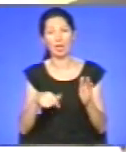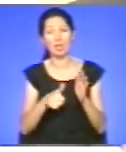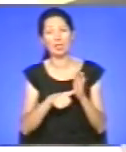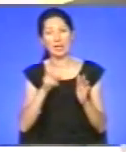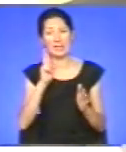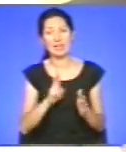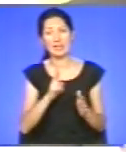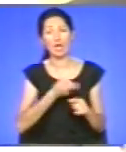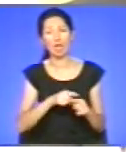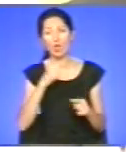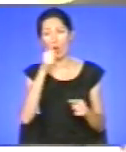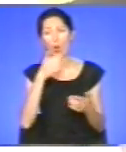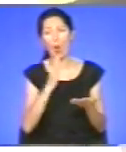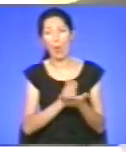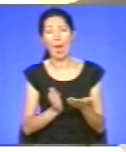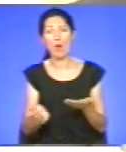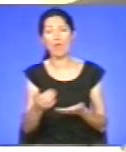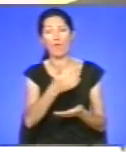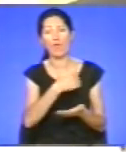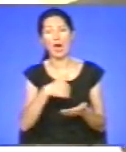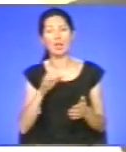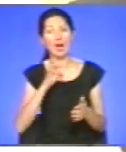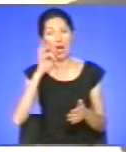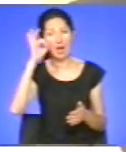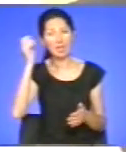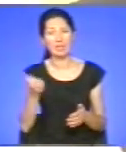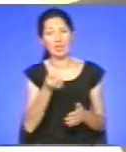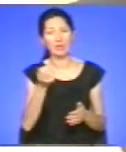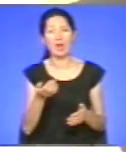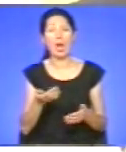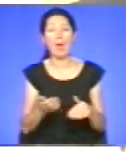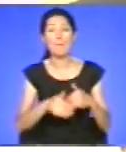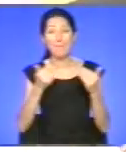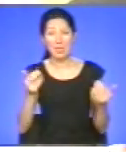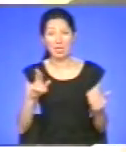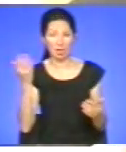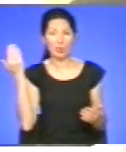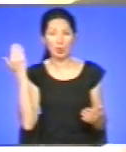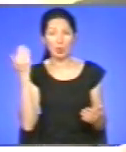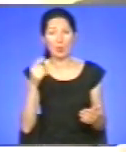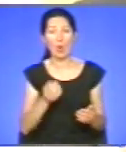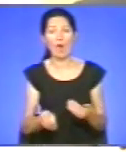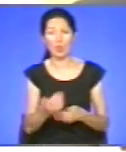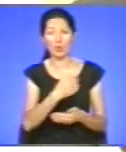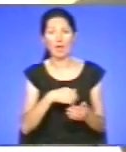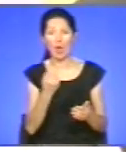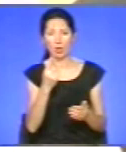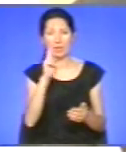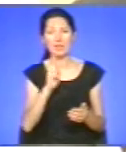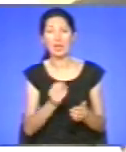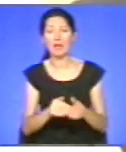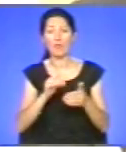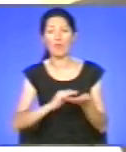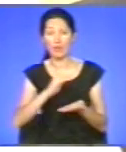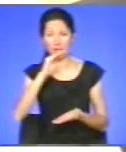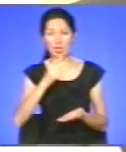маємо вал ранніх зернових вже більше, ніж минулому, і врожай на 1 центр вище, ніж в минулому році. А